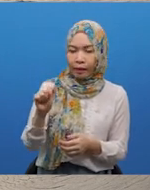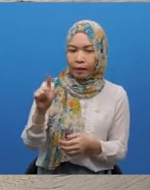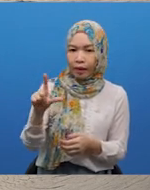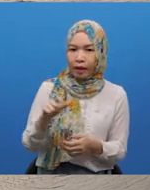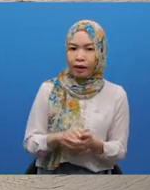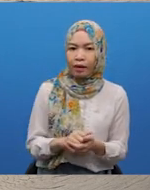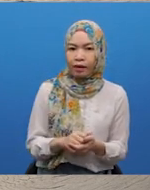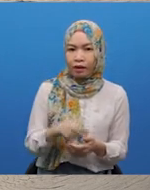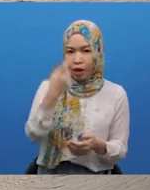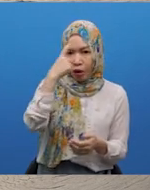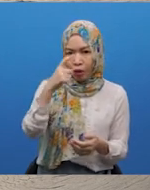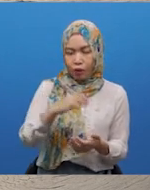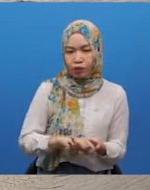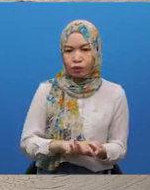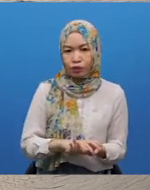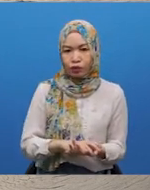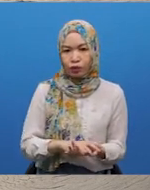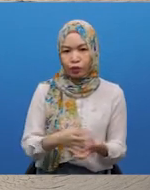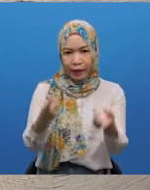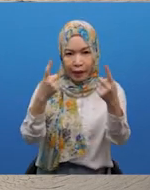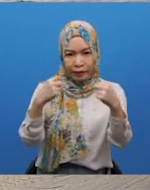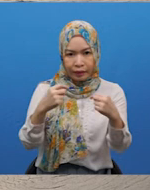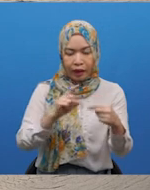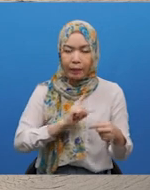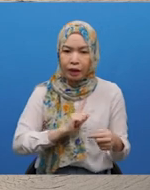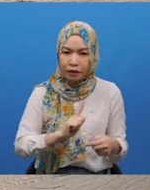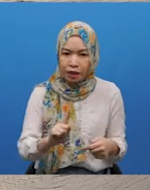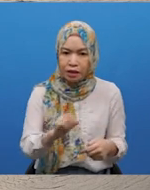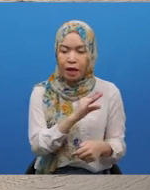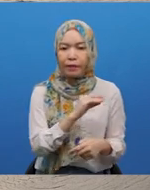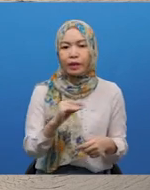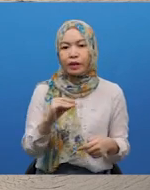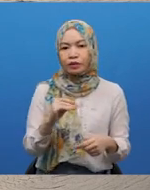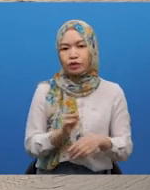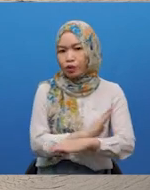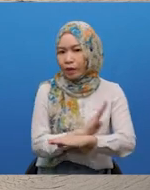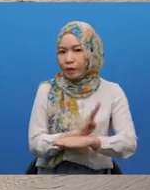mereka menjalankan urusan perdagangan dan mendalami ilmu agama.